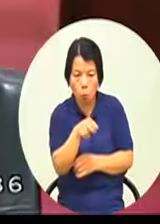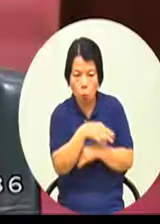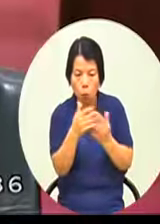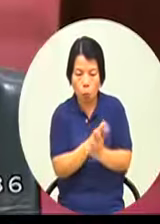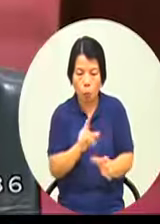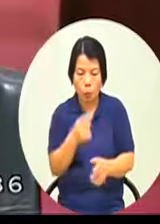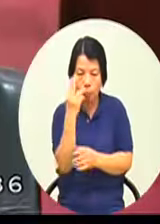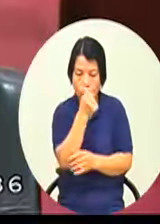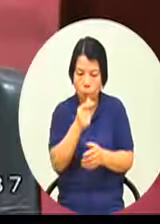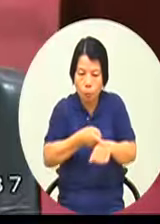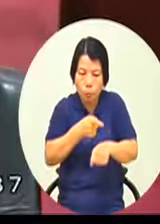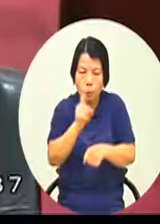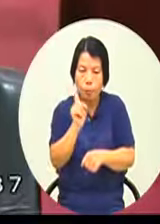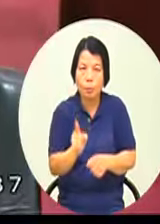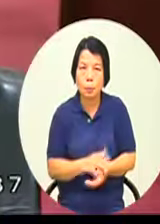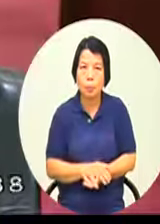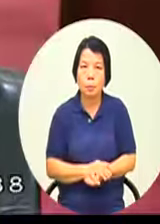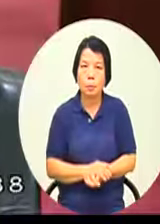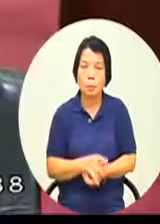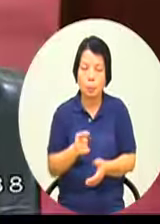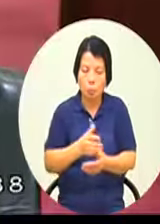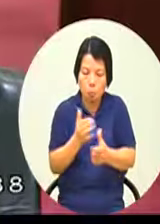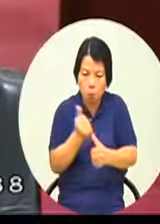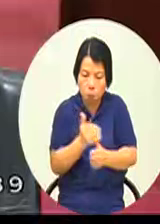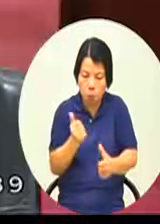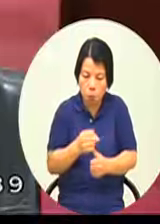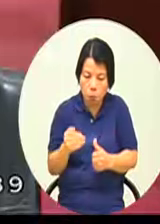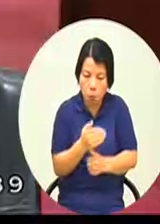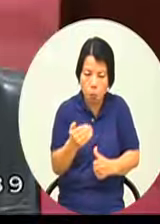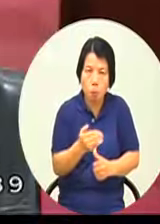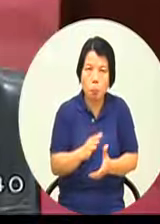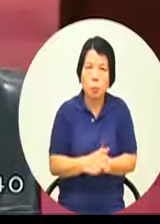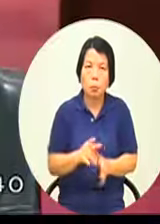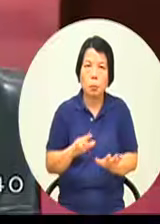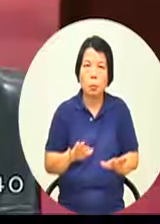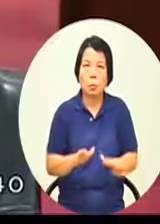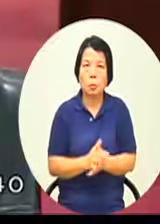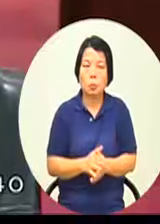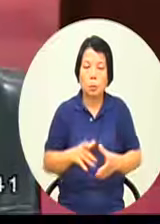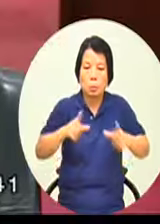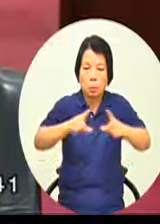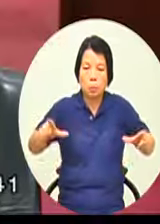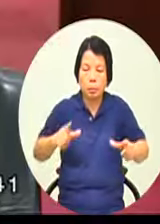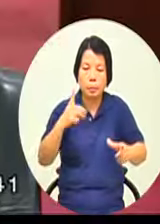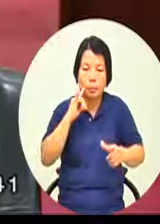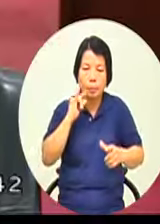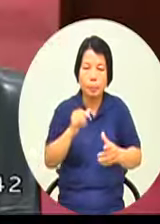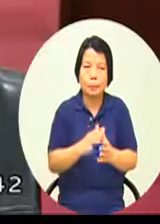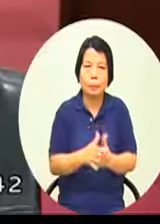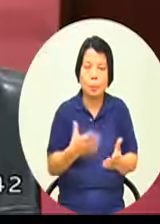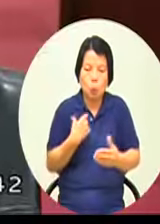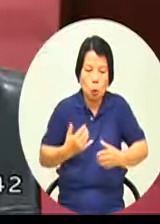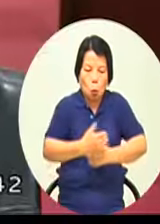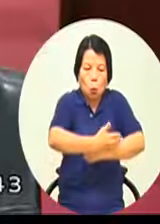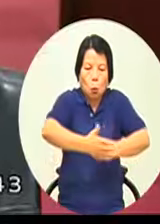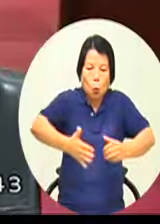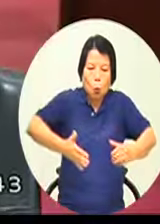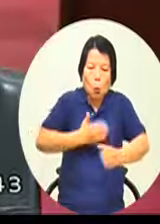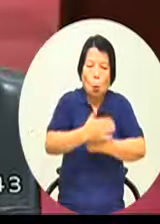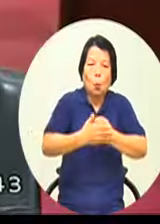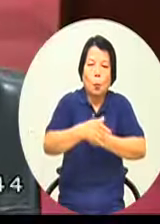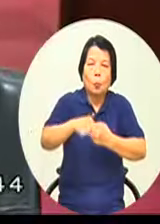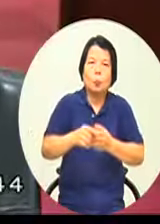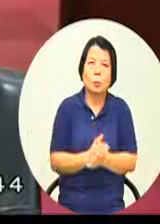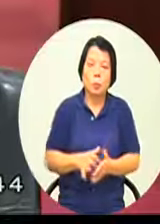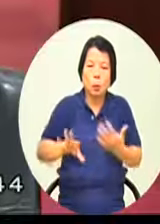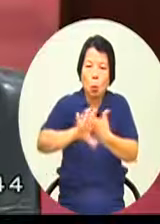特性啊。什么特性？咱知影，伊若生出来鱼仔囝，因个伊个鱼大只无点点吼，拢伫边来保护咯，即外来